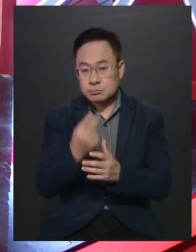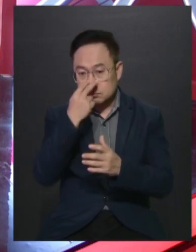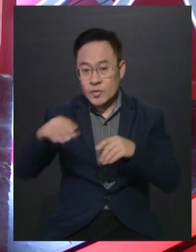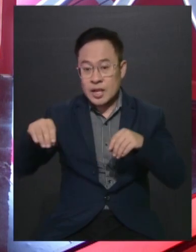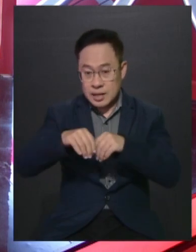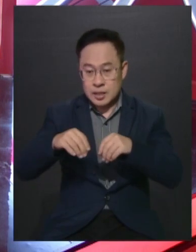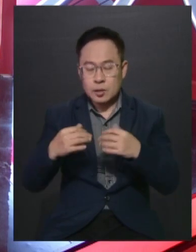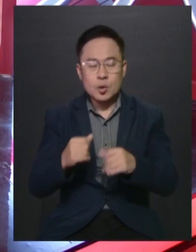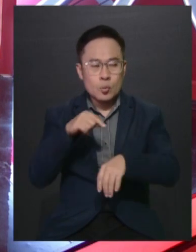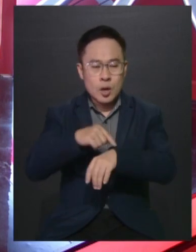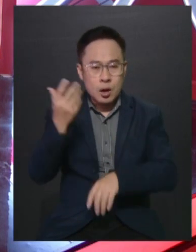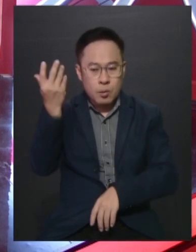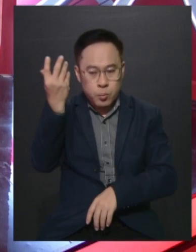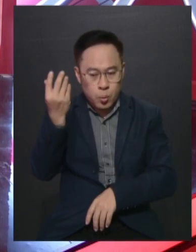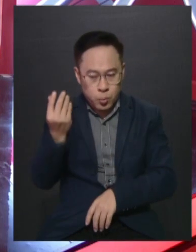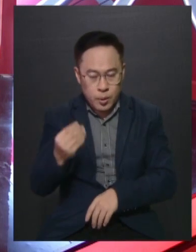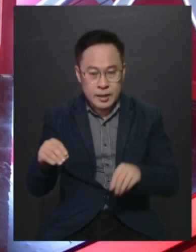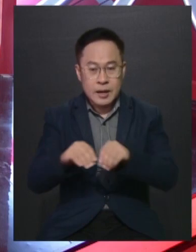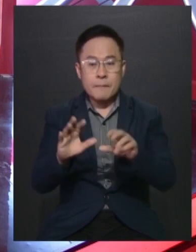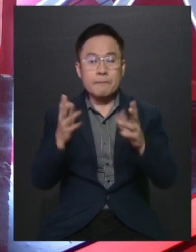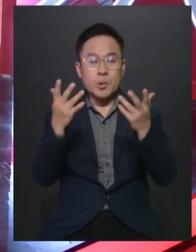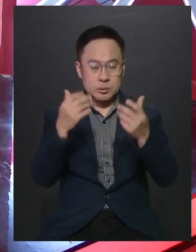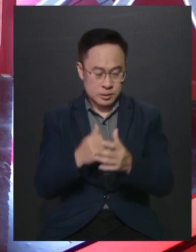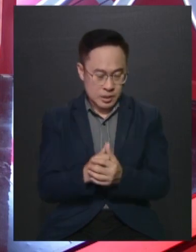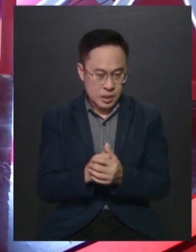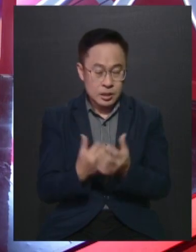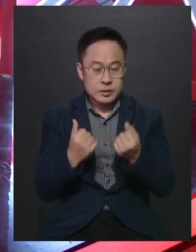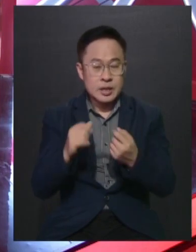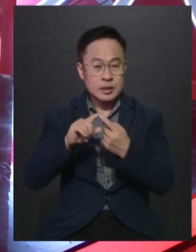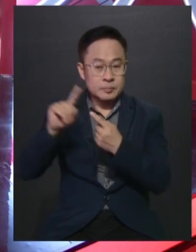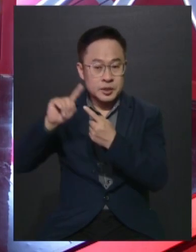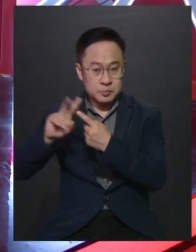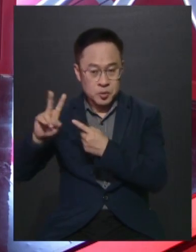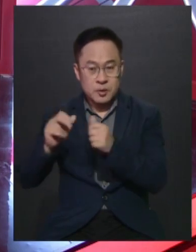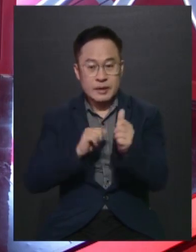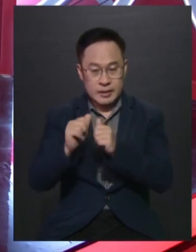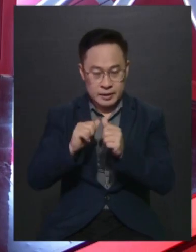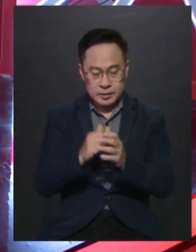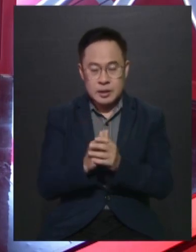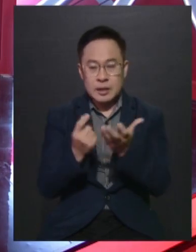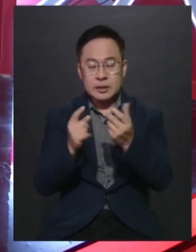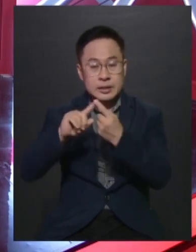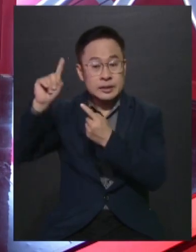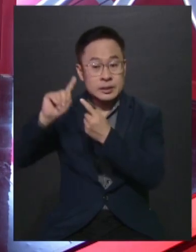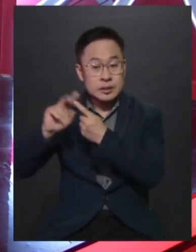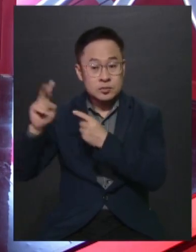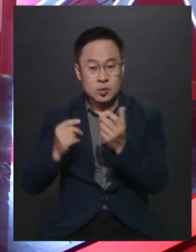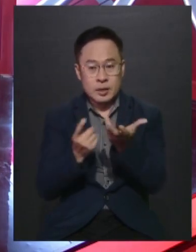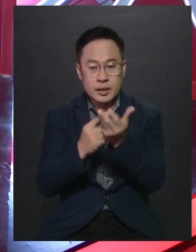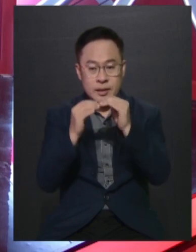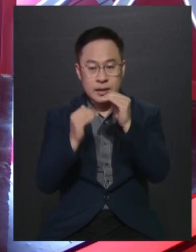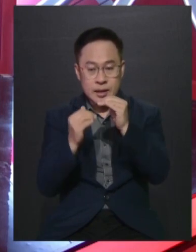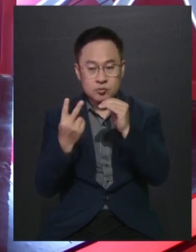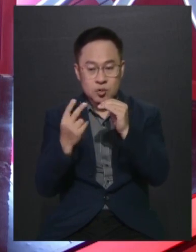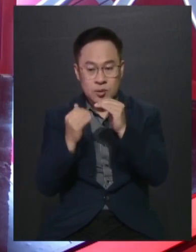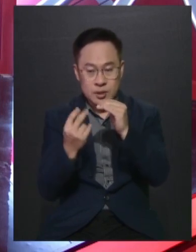ครับอย่างที่เราแจ้งมาตลอดว่าสนุกตรงที่ว่าถ้าข้ามเนี่ยนำ Black Pearl 2แต้มแต่ว่าโปรแกรมที่ผ่านมาเนี่ย